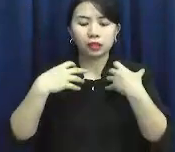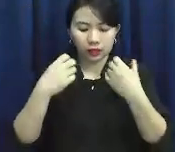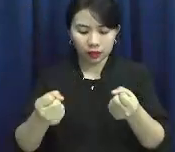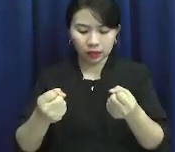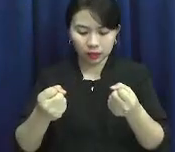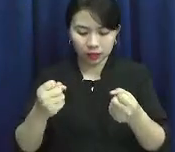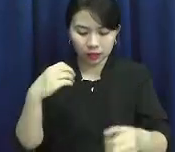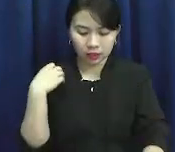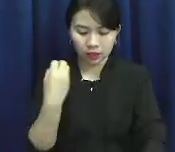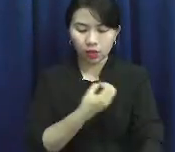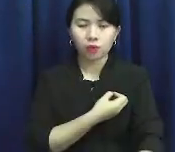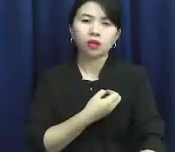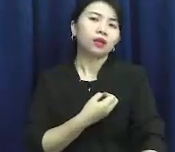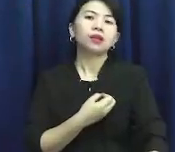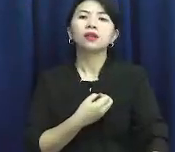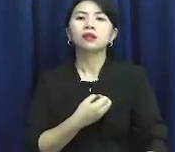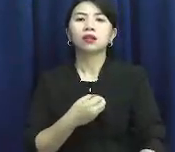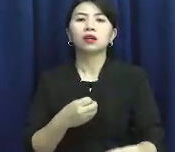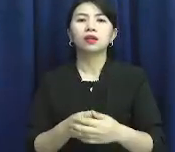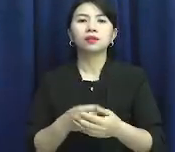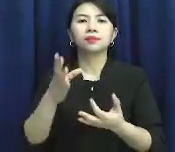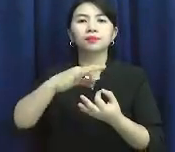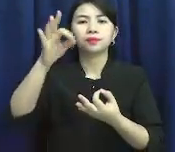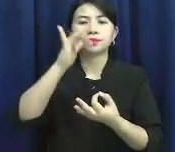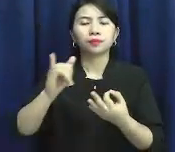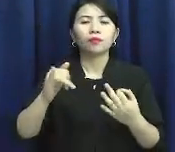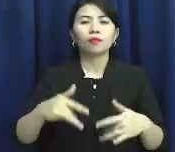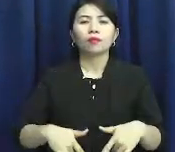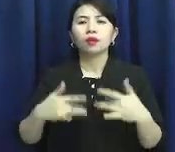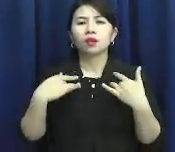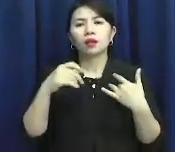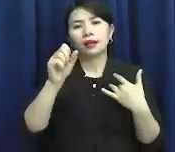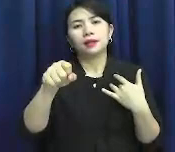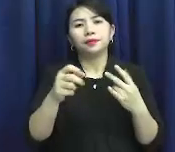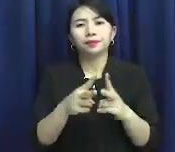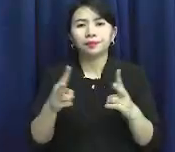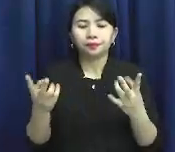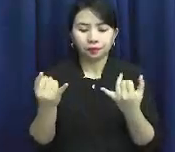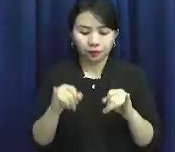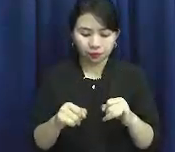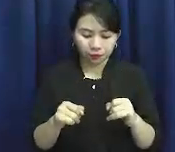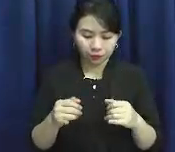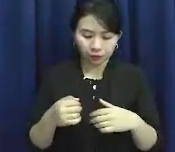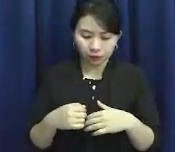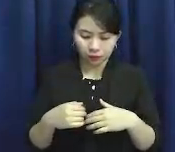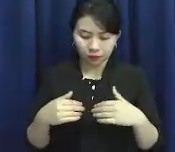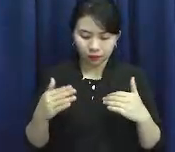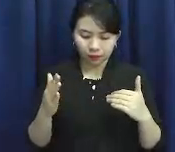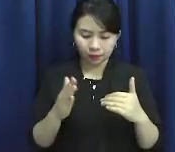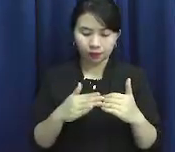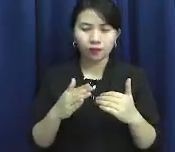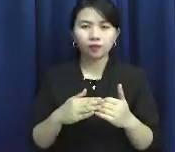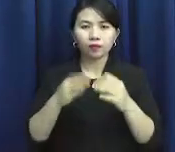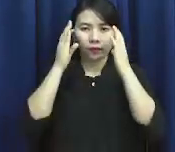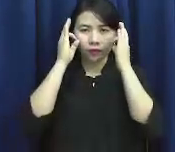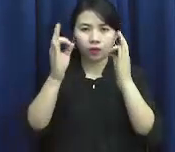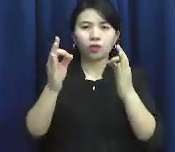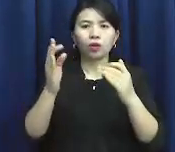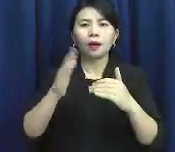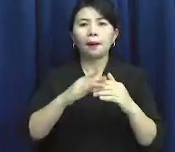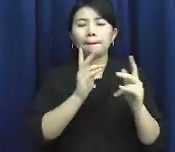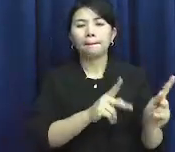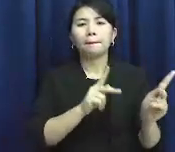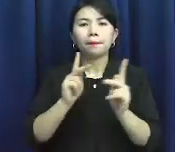strengthening your spiritual life. Napaka-importante yan, young people. And sabi ko nga, focus on preparing yourself to face